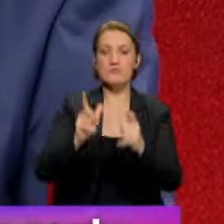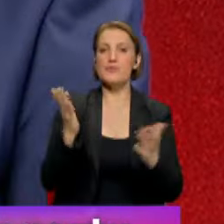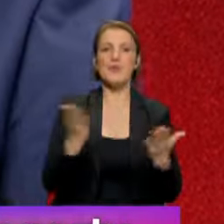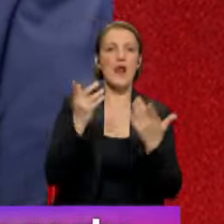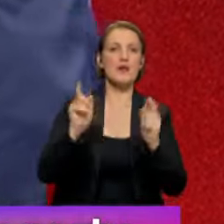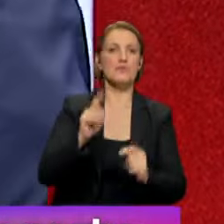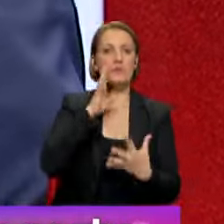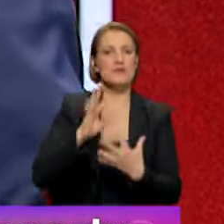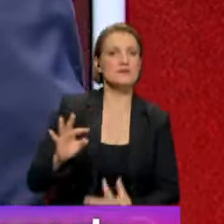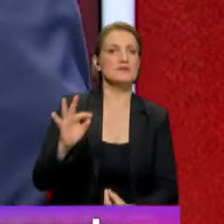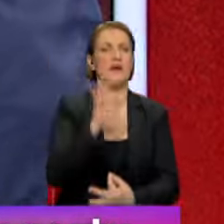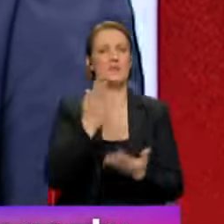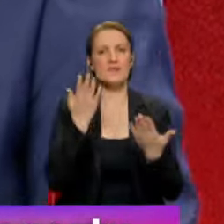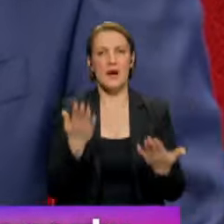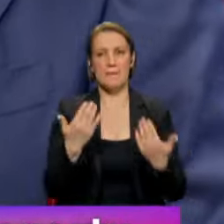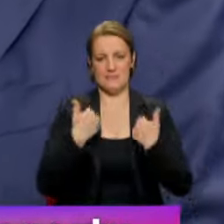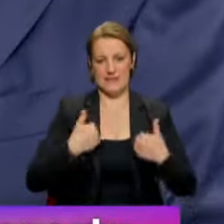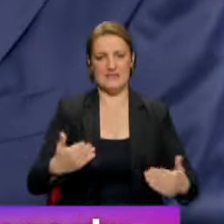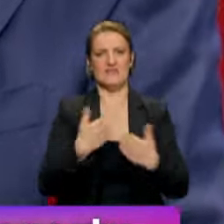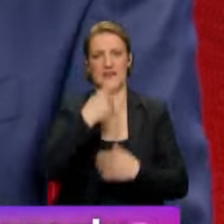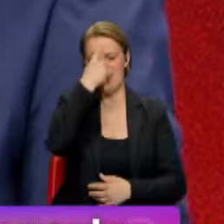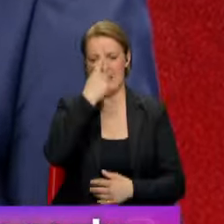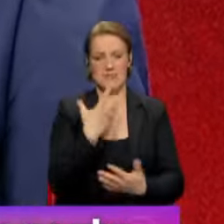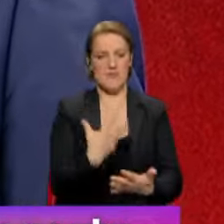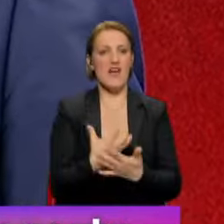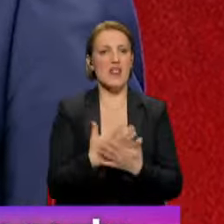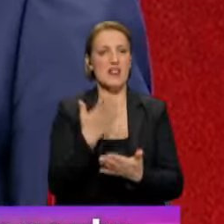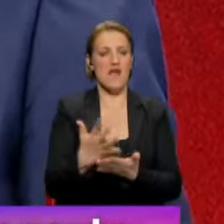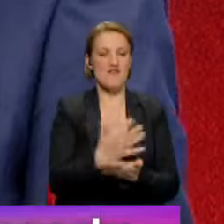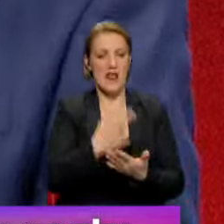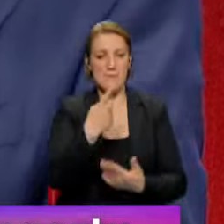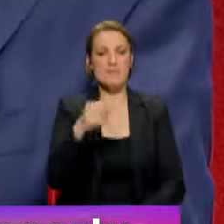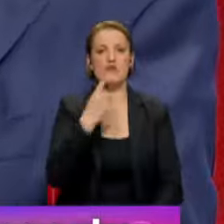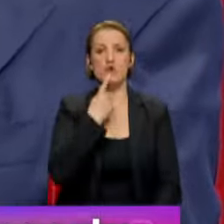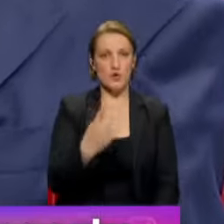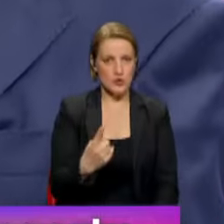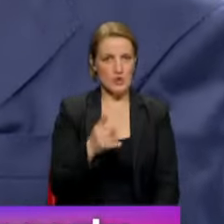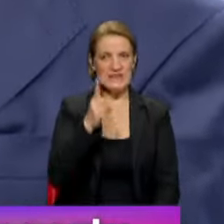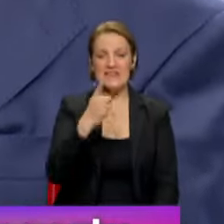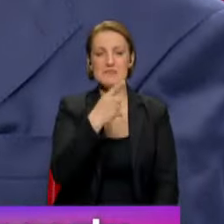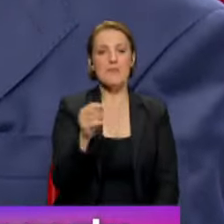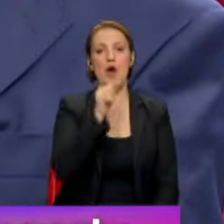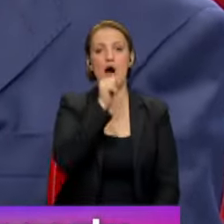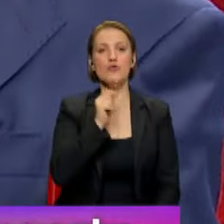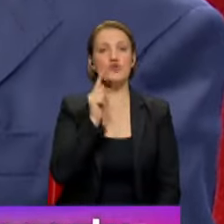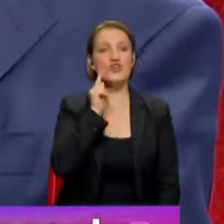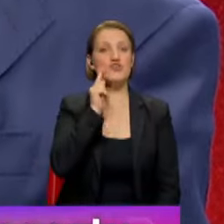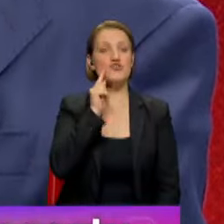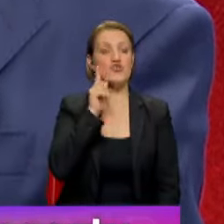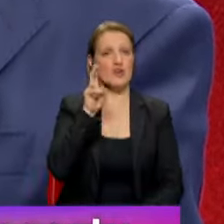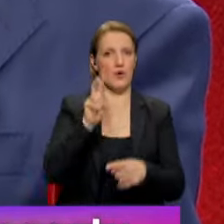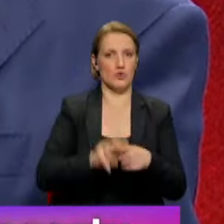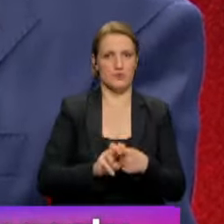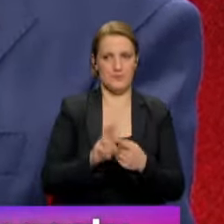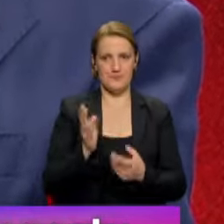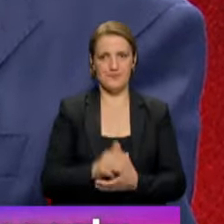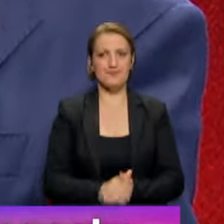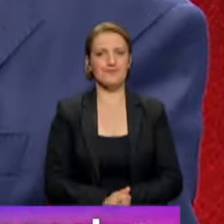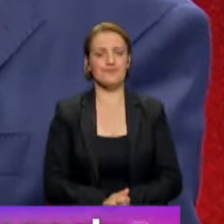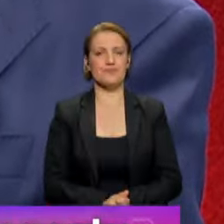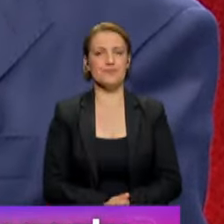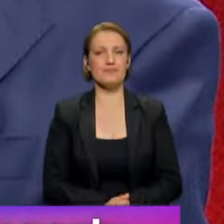Çünkü insanlar bir şekilde biz işte resmi verilerde yaklaşık 1 milyon diyoruz siz 1. 600.000 insan diyorsunuz gmi